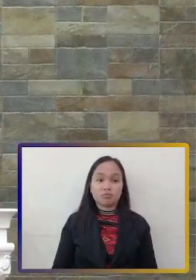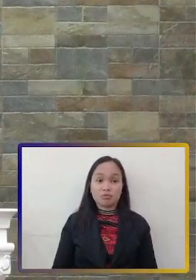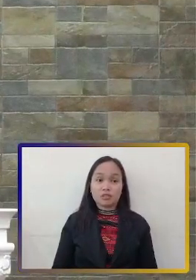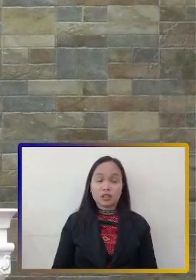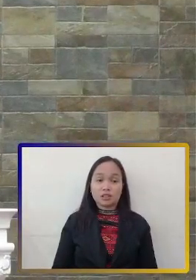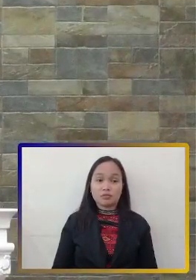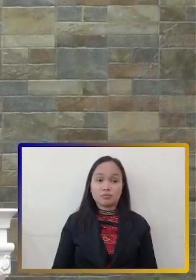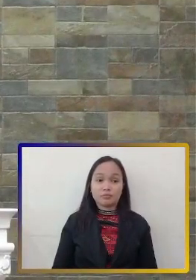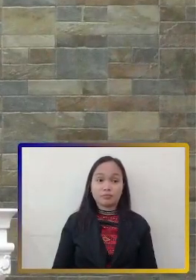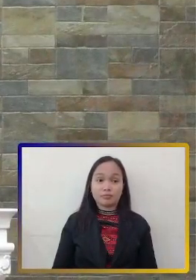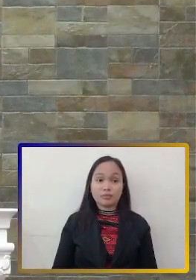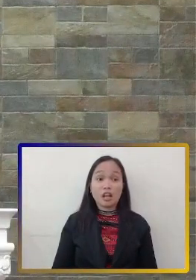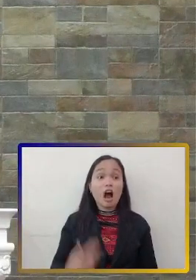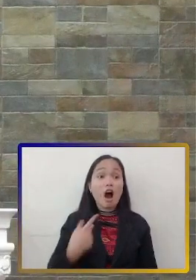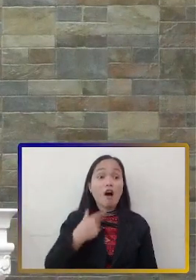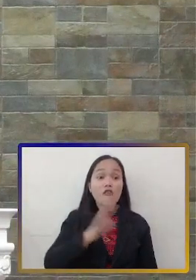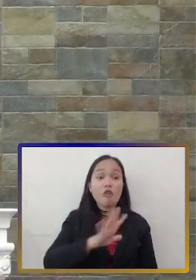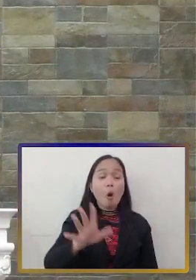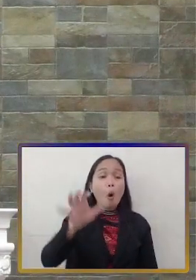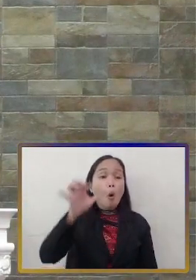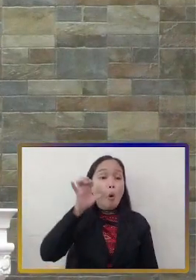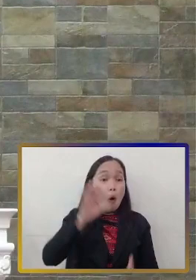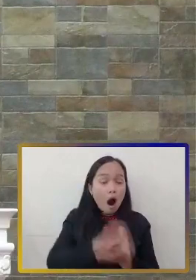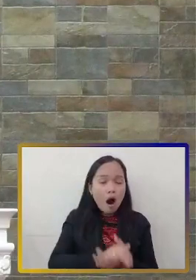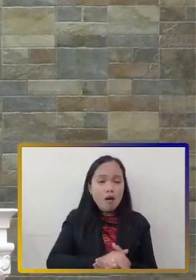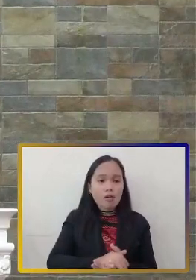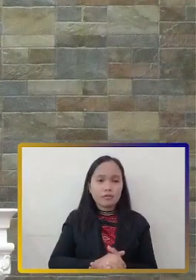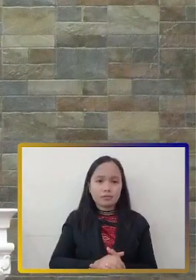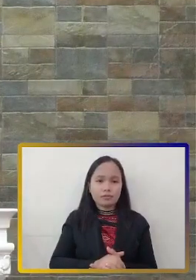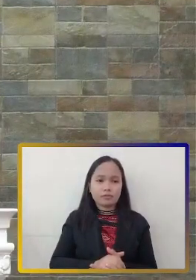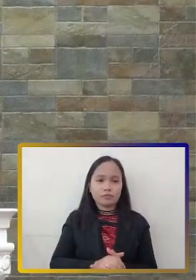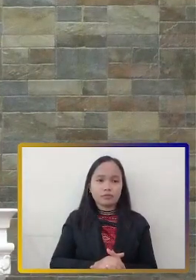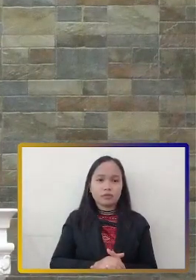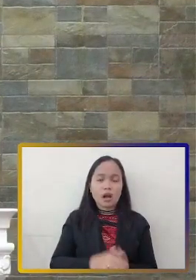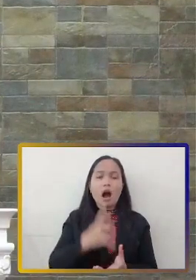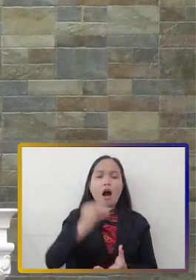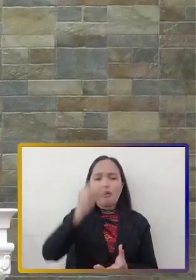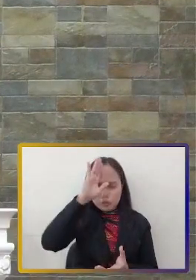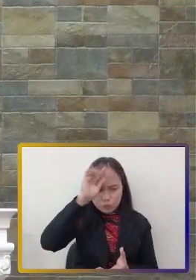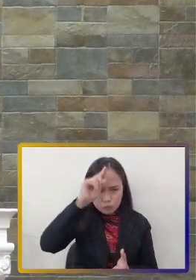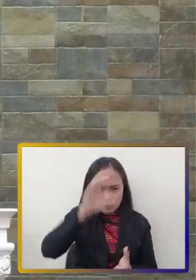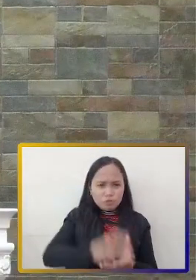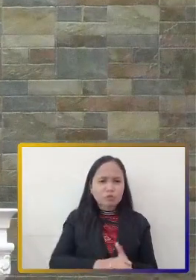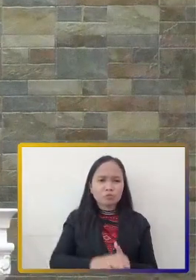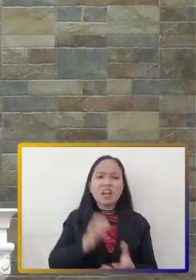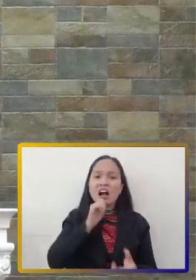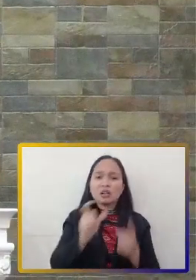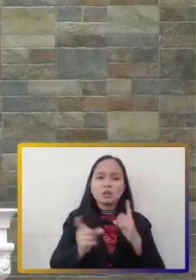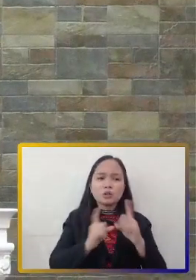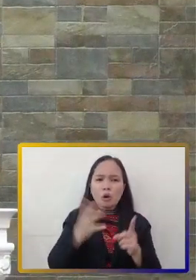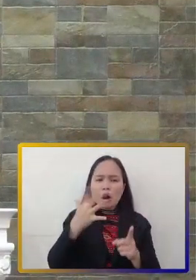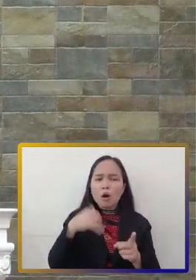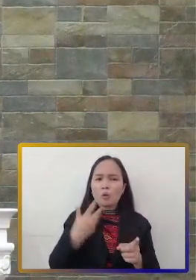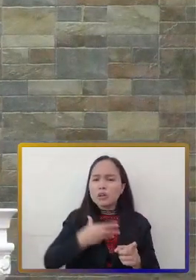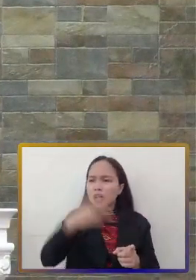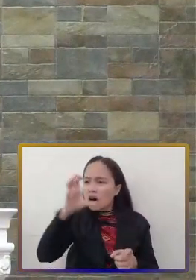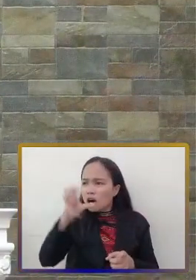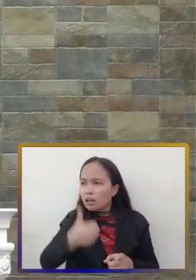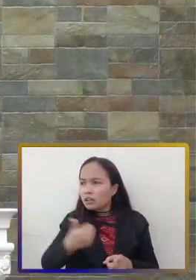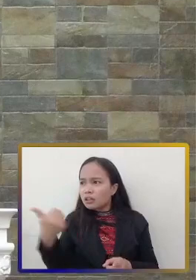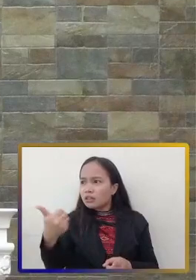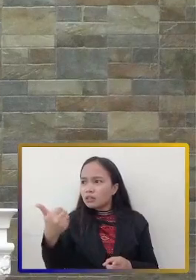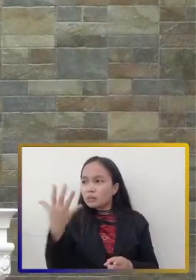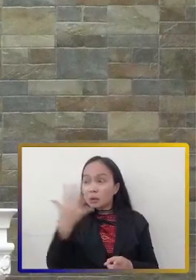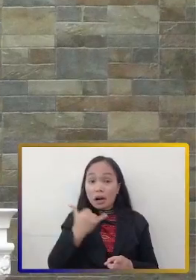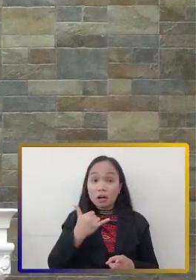Nandyan si misis mo, nandyan si asawa mo lalaki. Pero hanapin mo sa labas. Bakit?